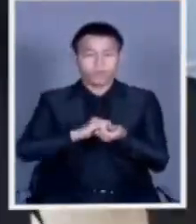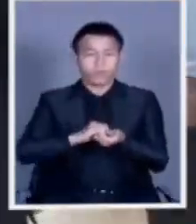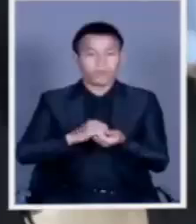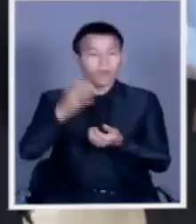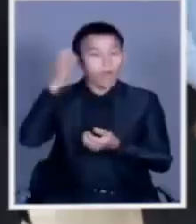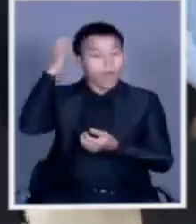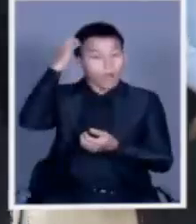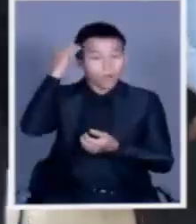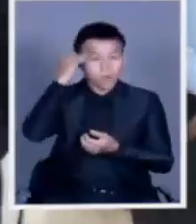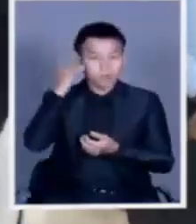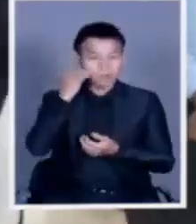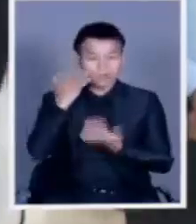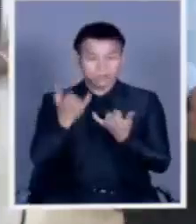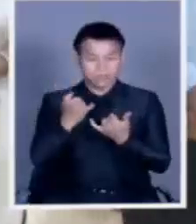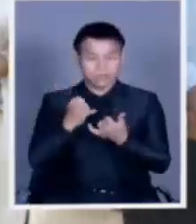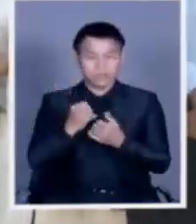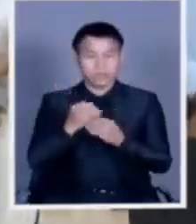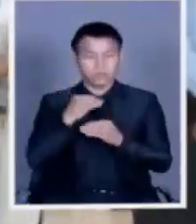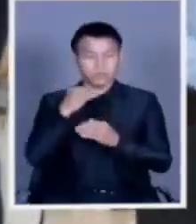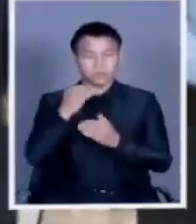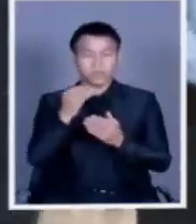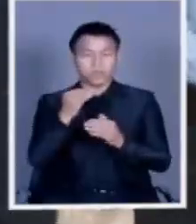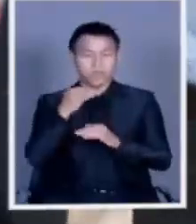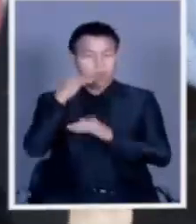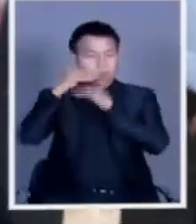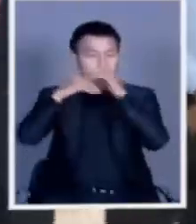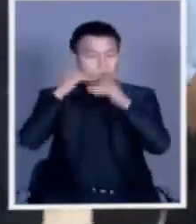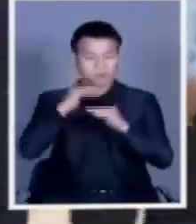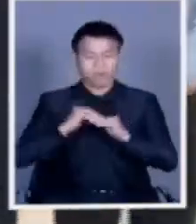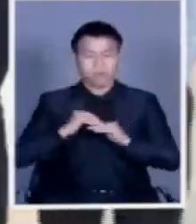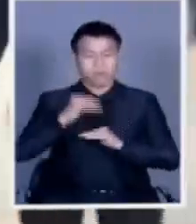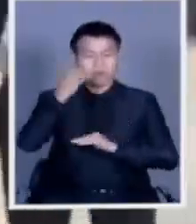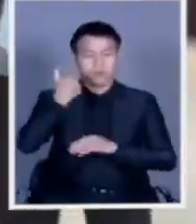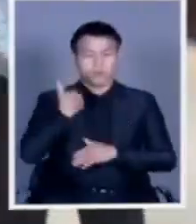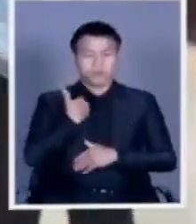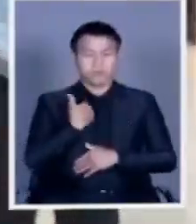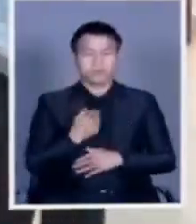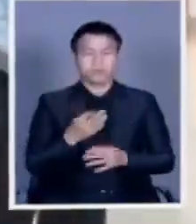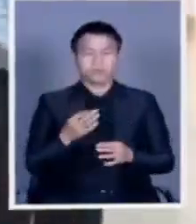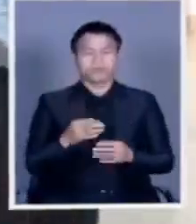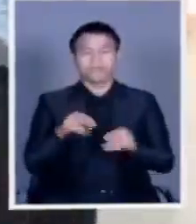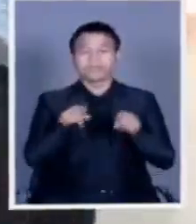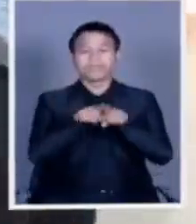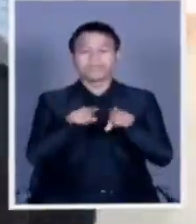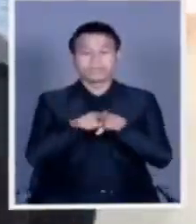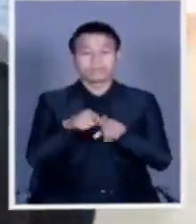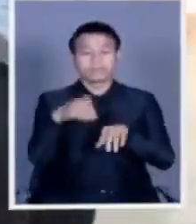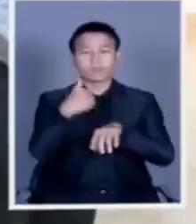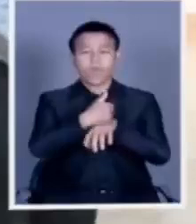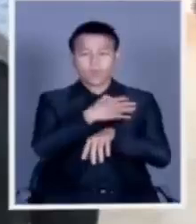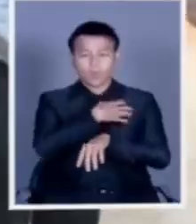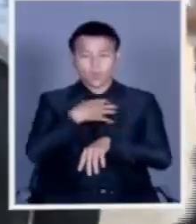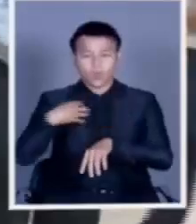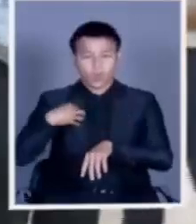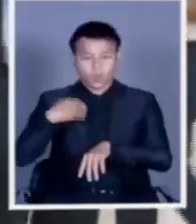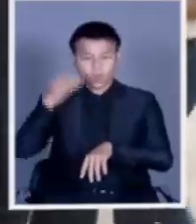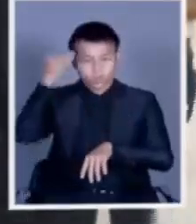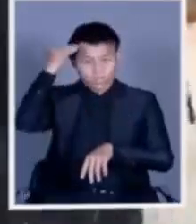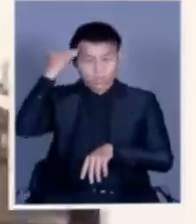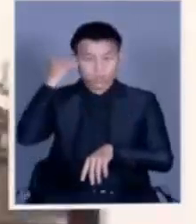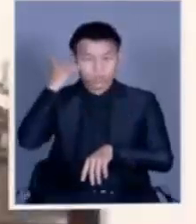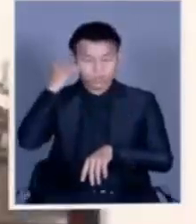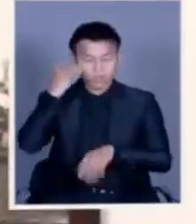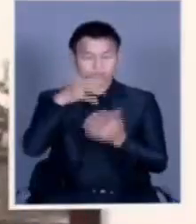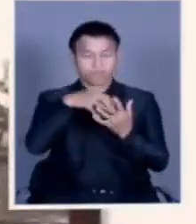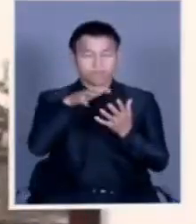นี่นับมือนับหลายขึ้นเนาะคือท่านทูตเพิ่นได้เว้าวังนึงว่าเฮานี่